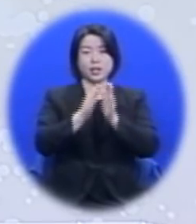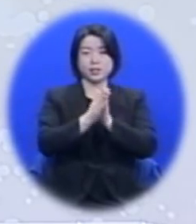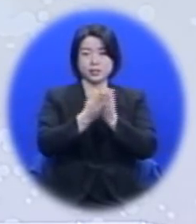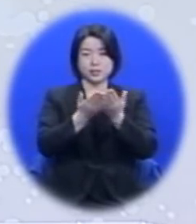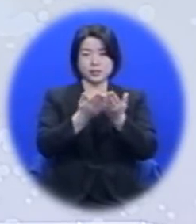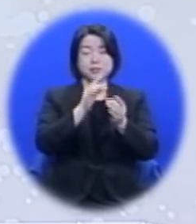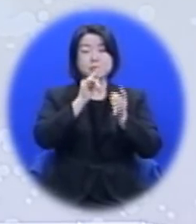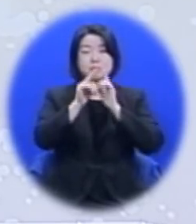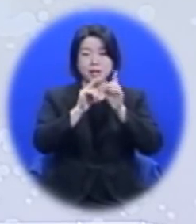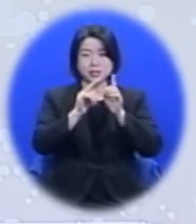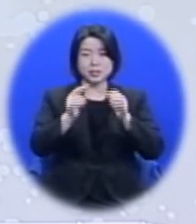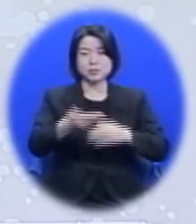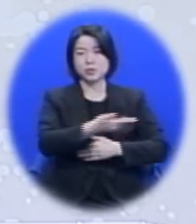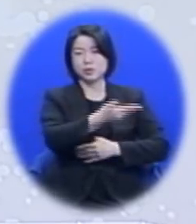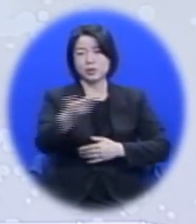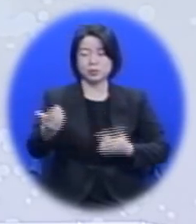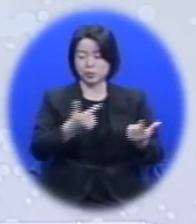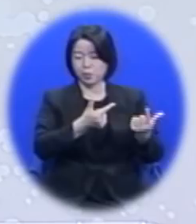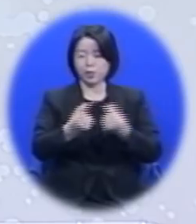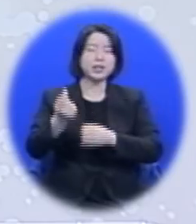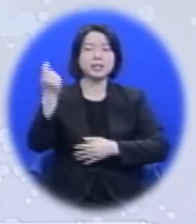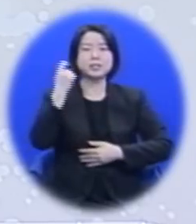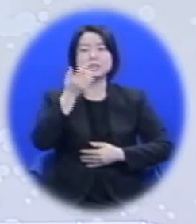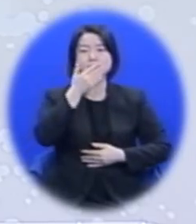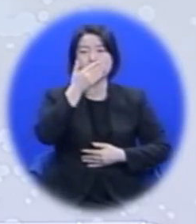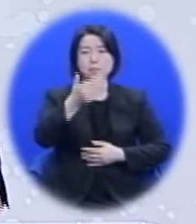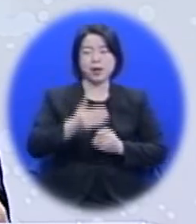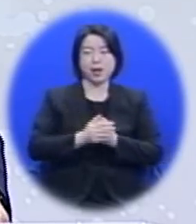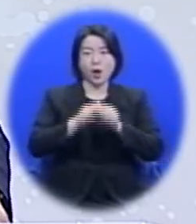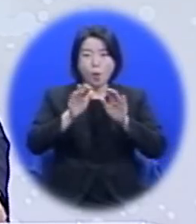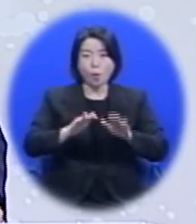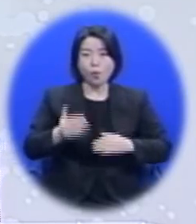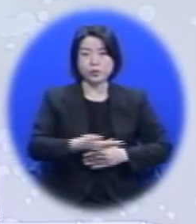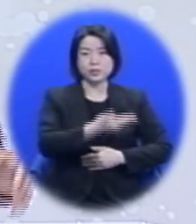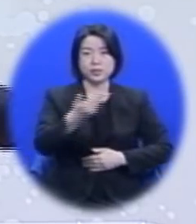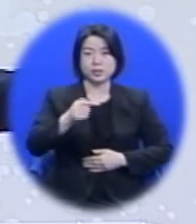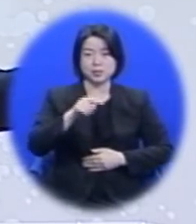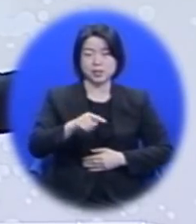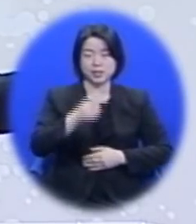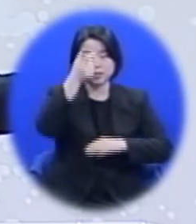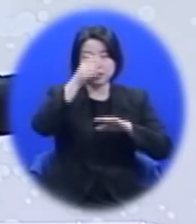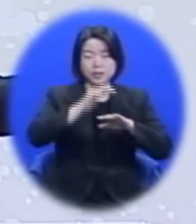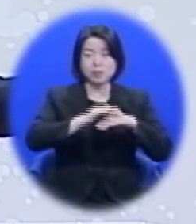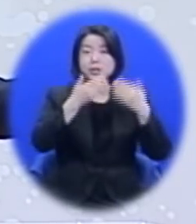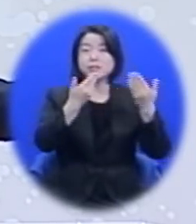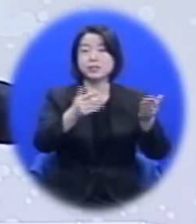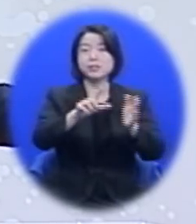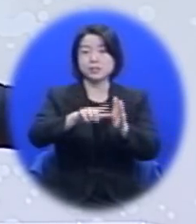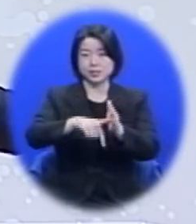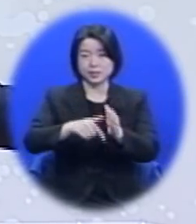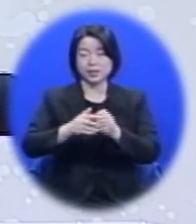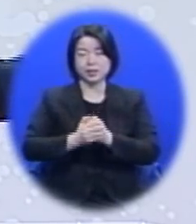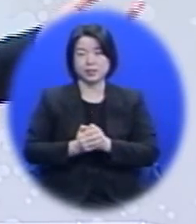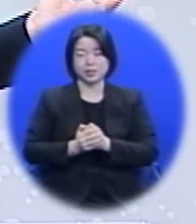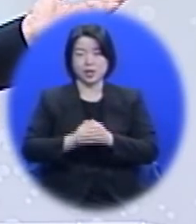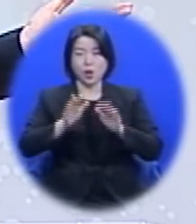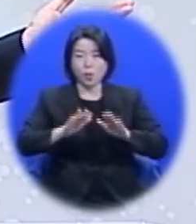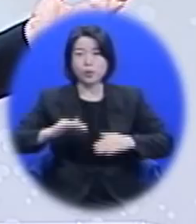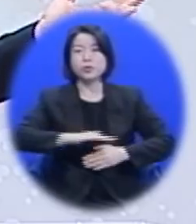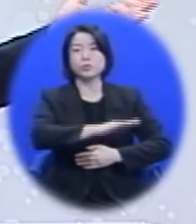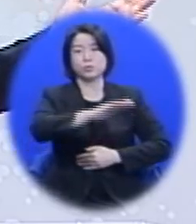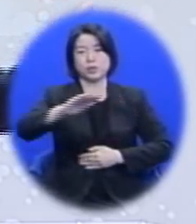말씀을 여러분이 다 들으세요. 오늘 여러분 이 예배 드리는 이 시간, 오늘